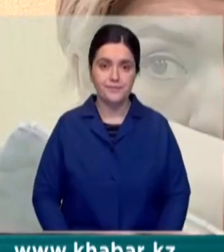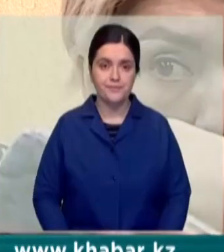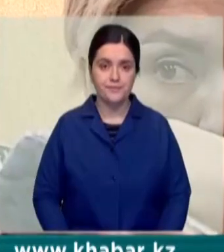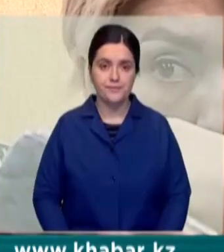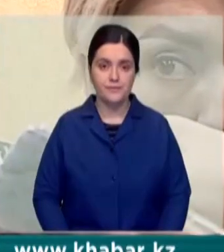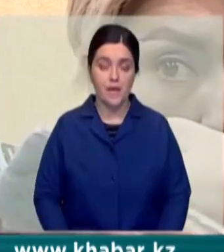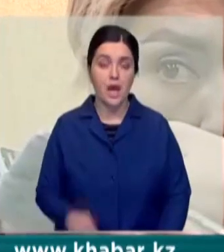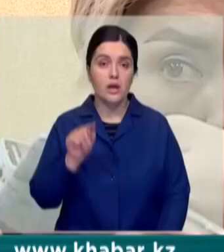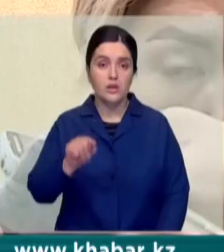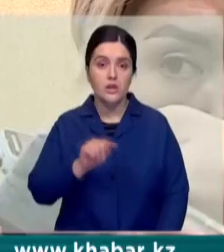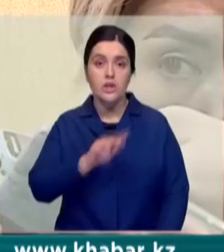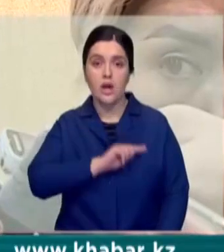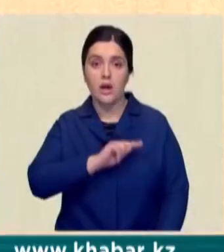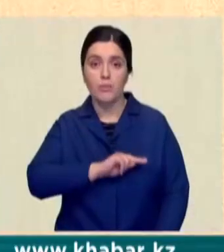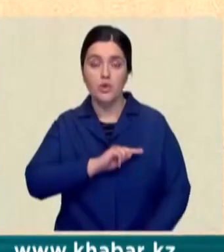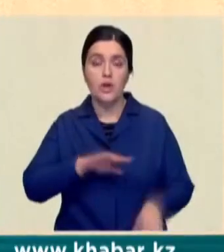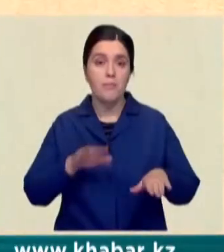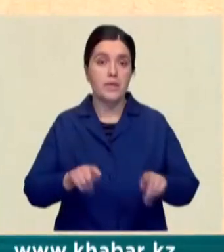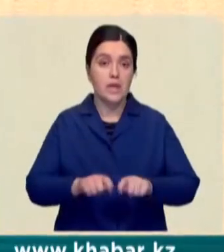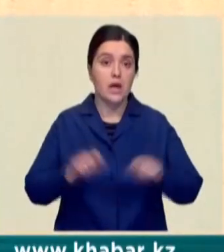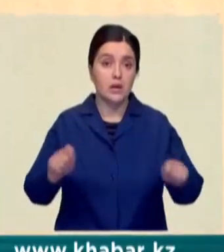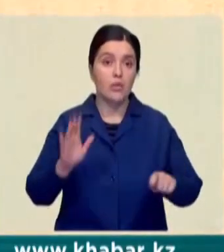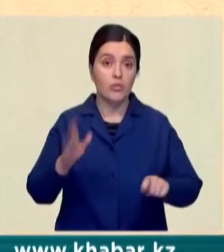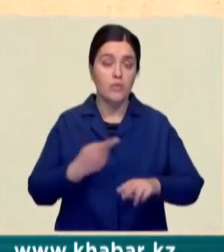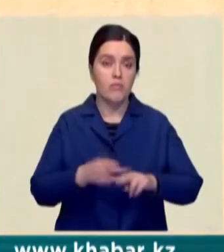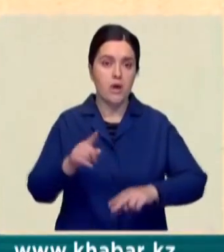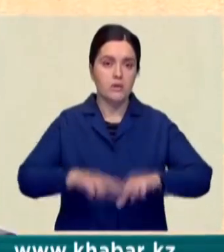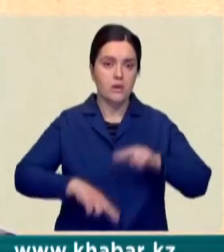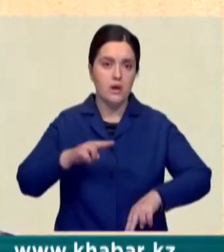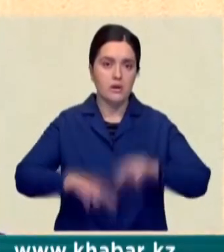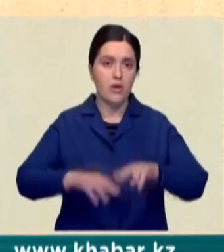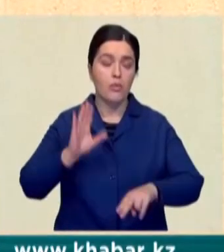1000 рабочих мест, которые будут в рамках строительства. Если говорить о